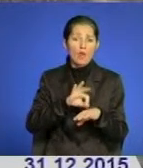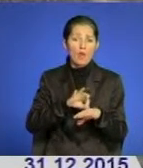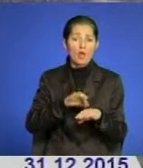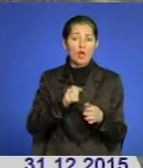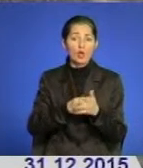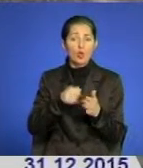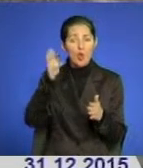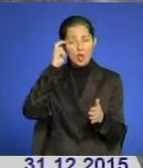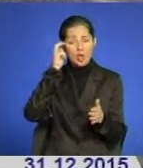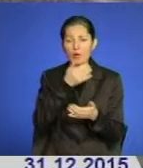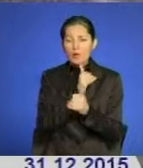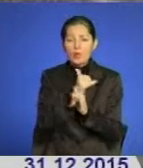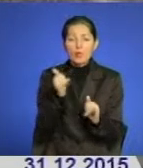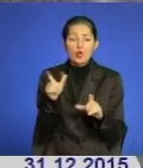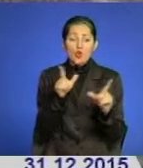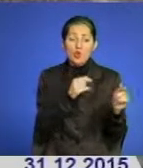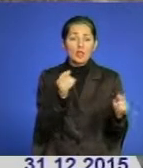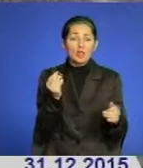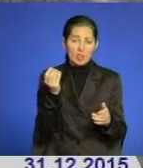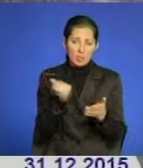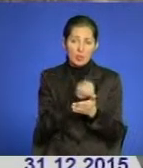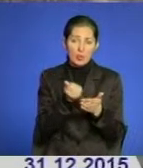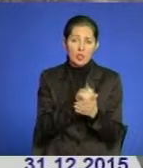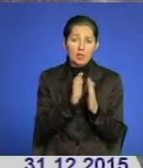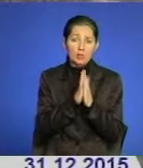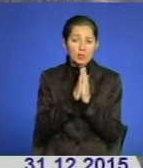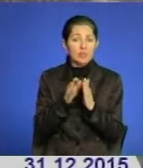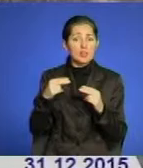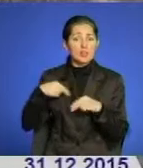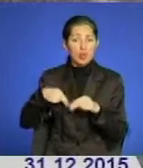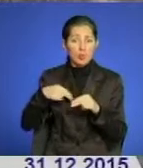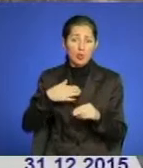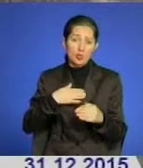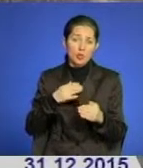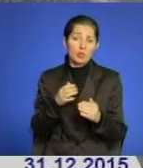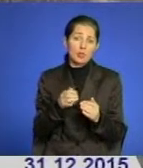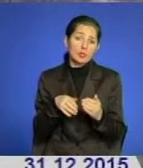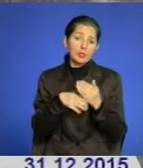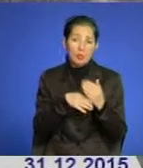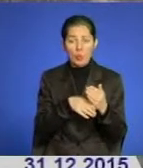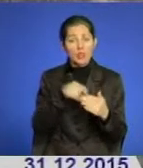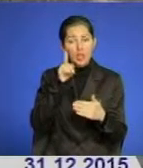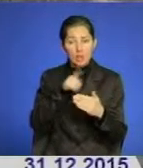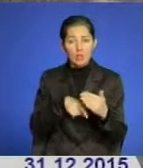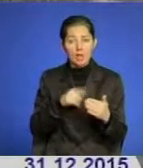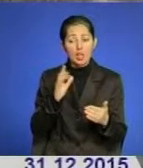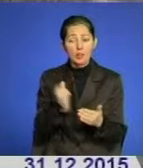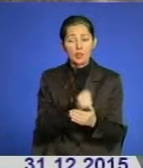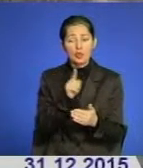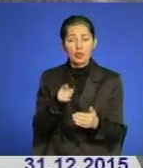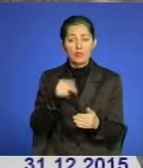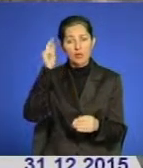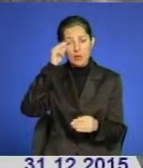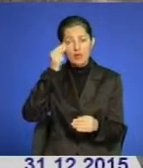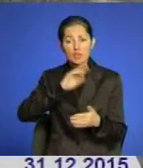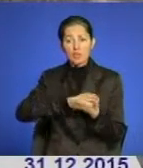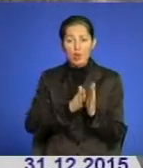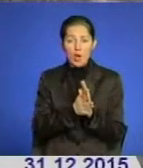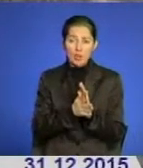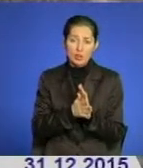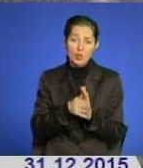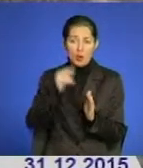можу їхати на заробітки. Попросився на роботу, ми його пригріли, ми йому довіряли. А получилося, що він вивчив ситуацію,